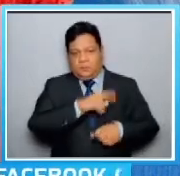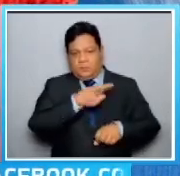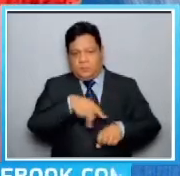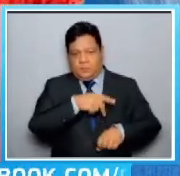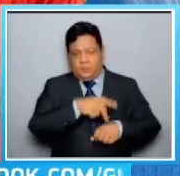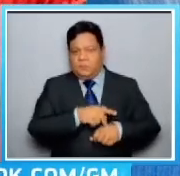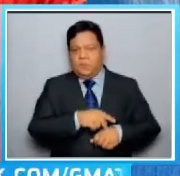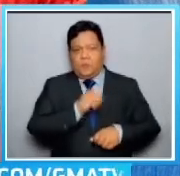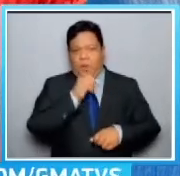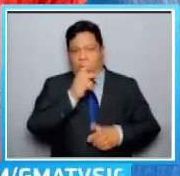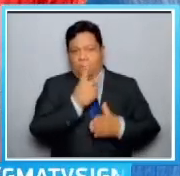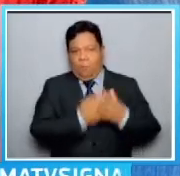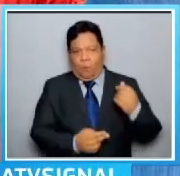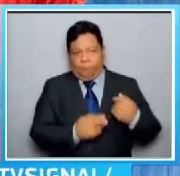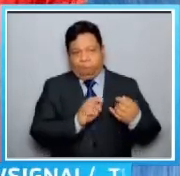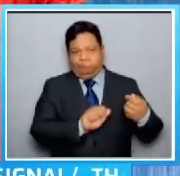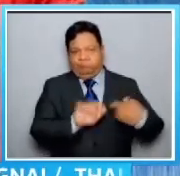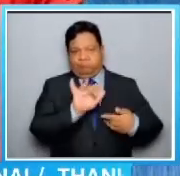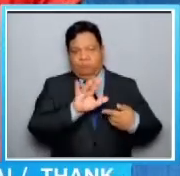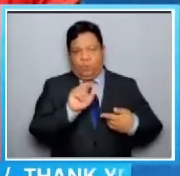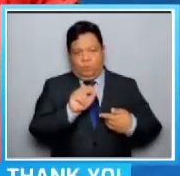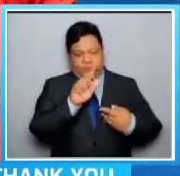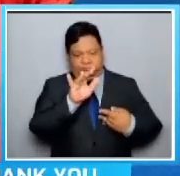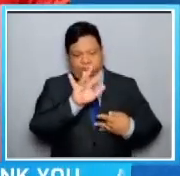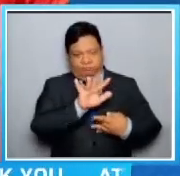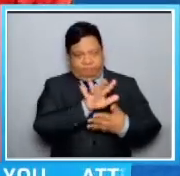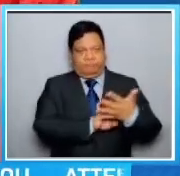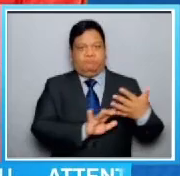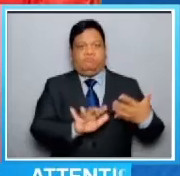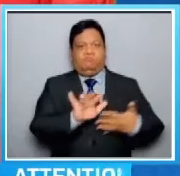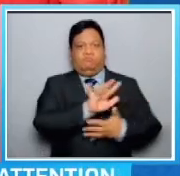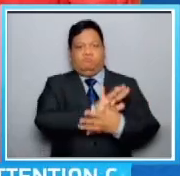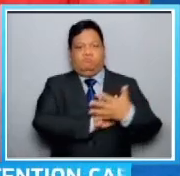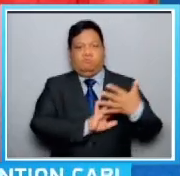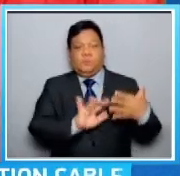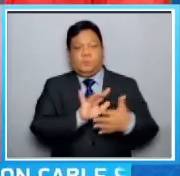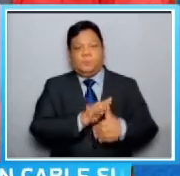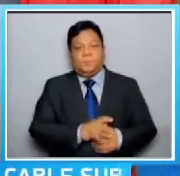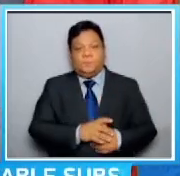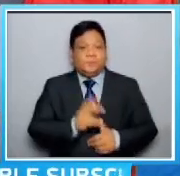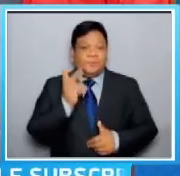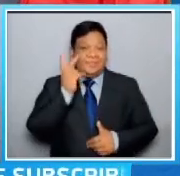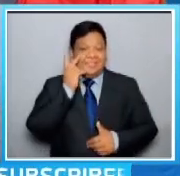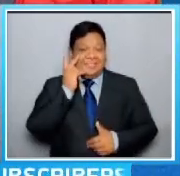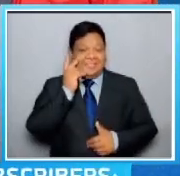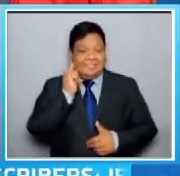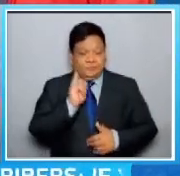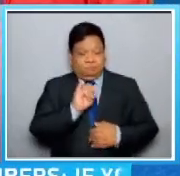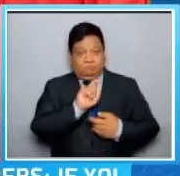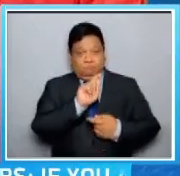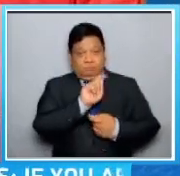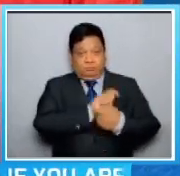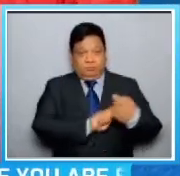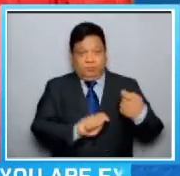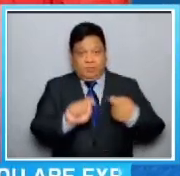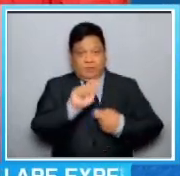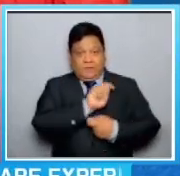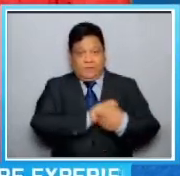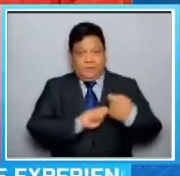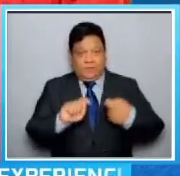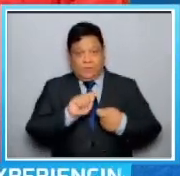na dalawang bagyo. At kung titingnan natin yung nagiging track ng super typhoon, itong si Henry na ang itawag